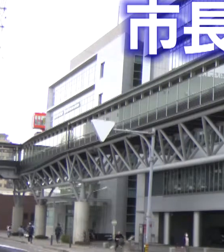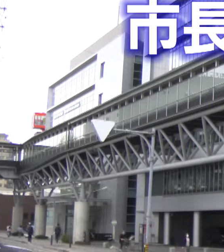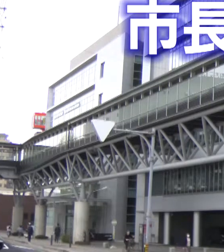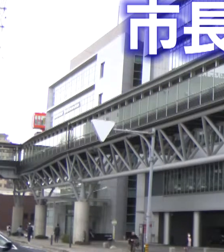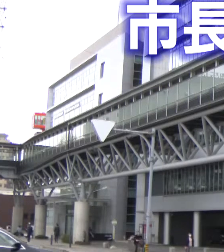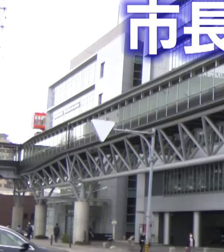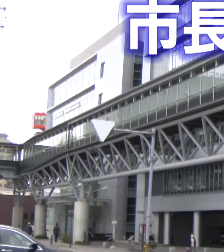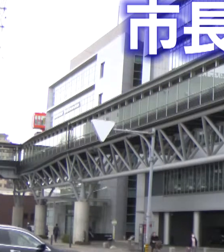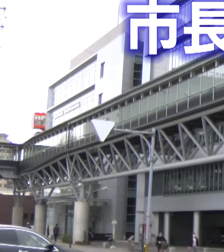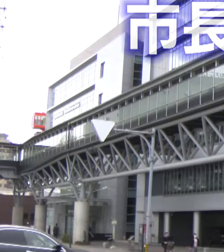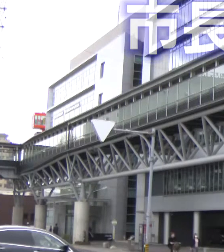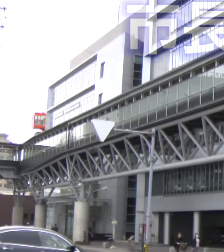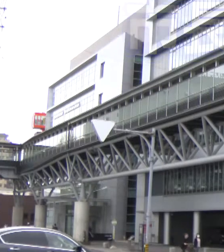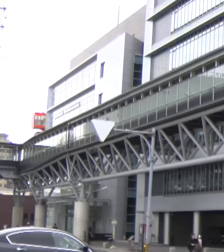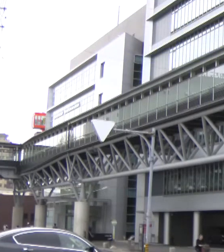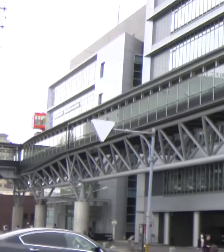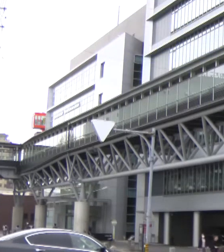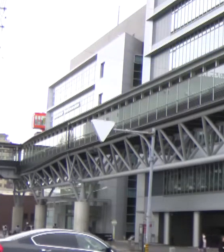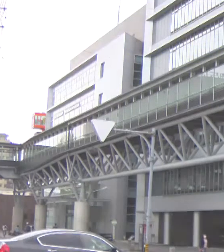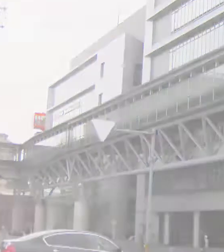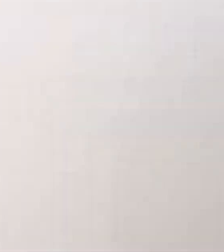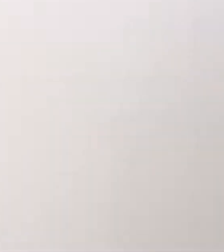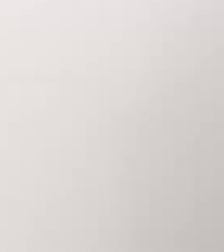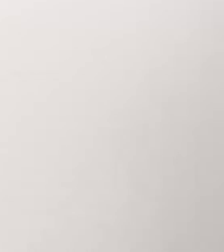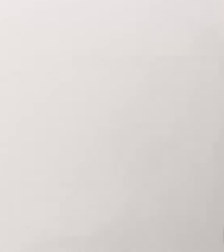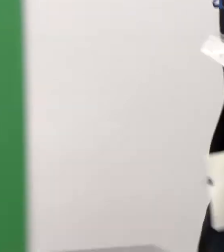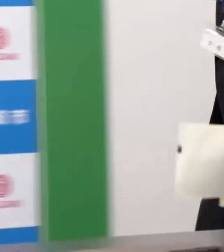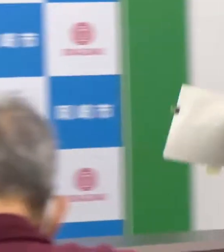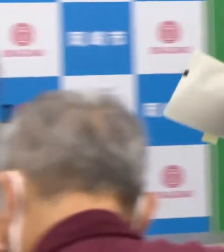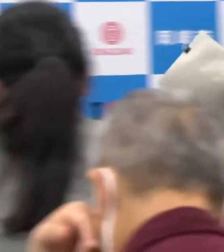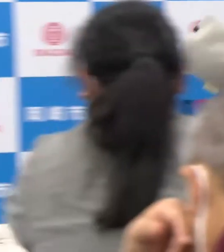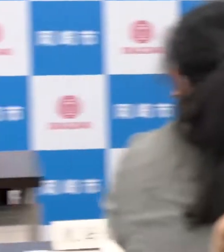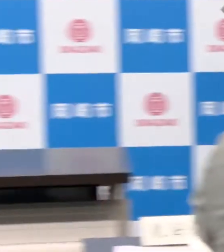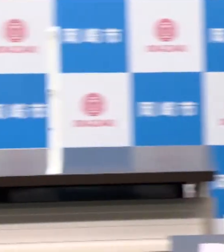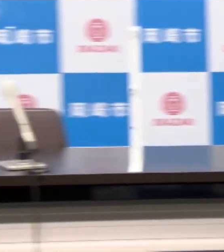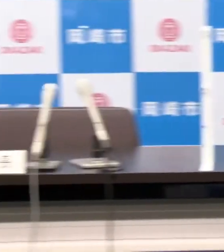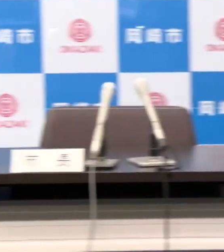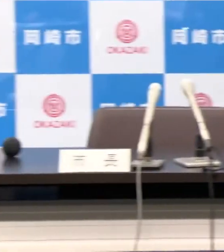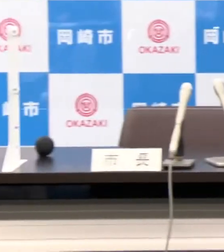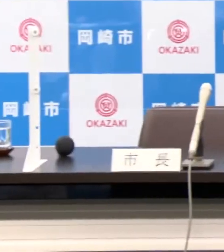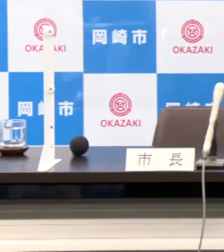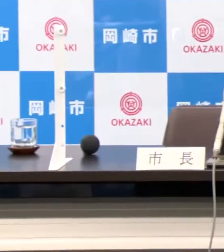nire品